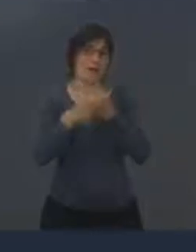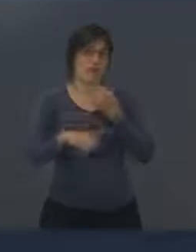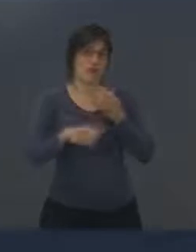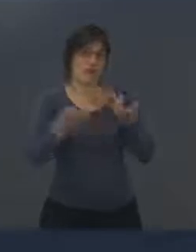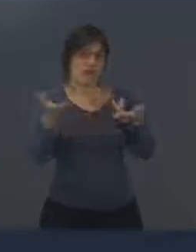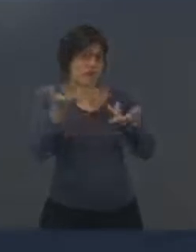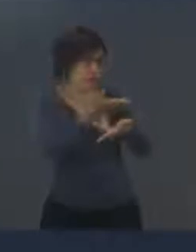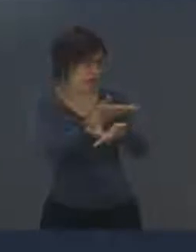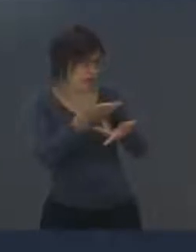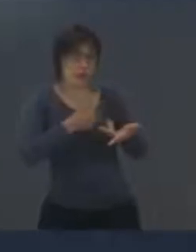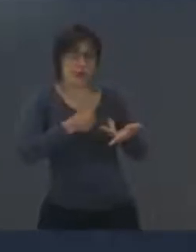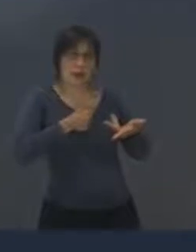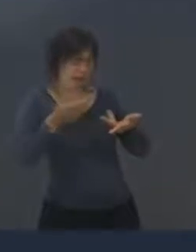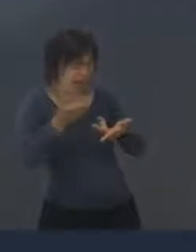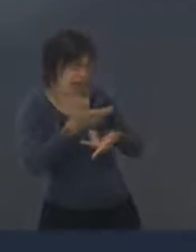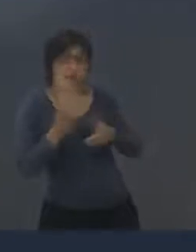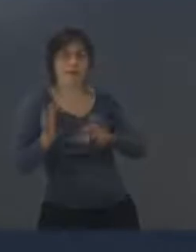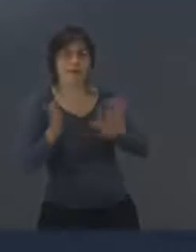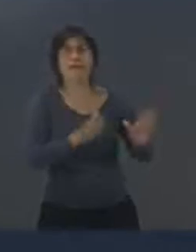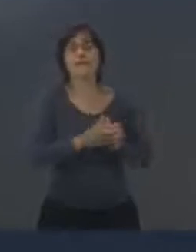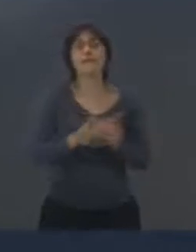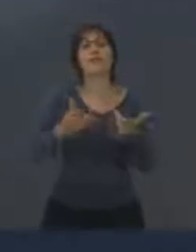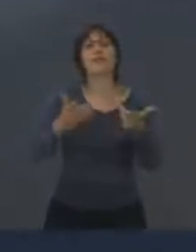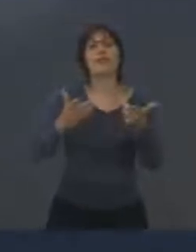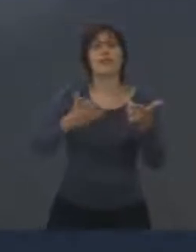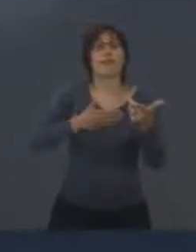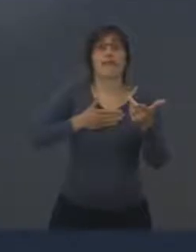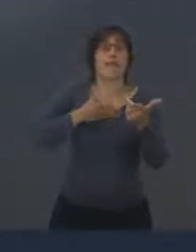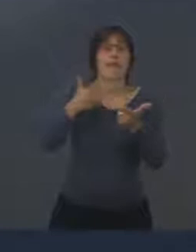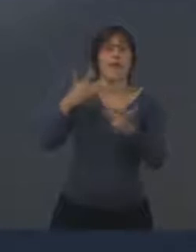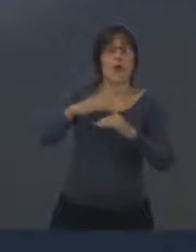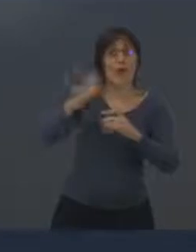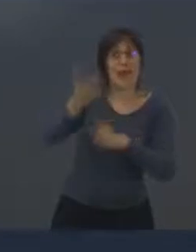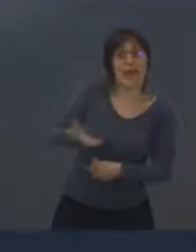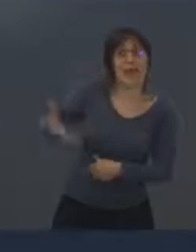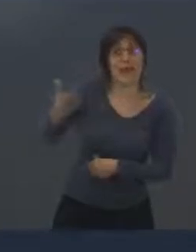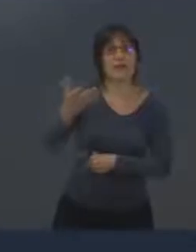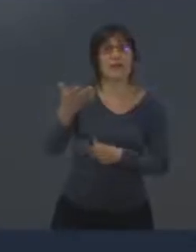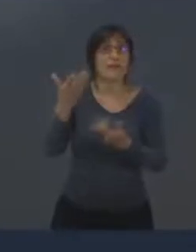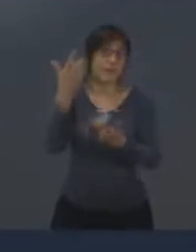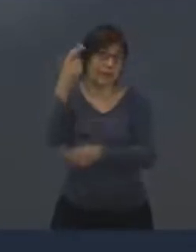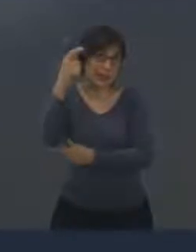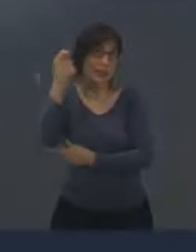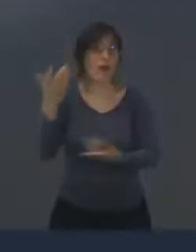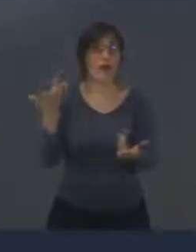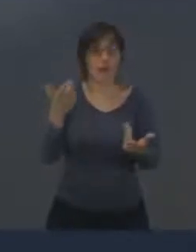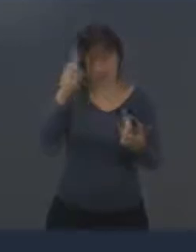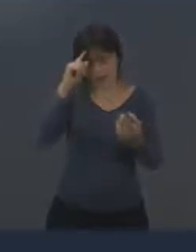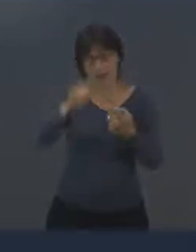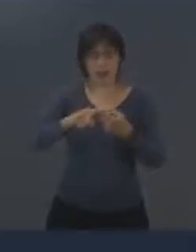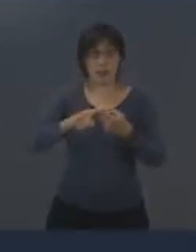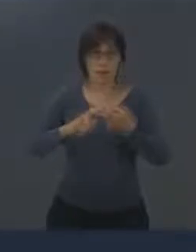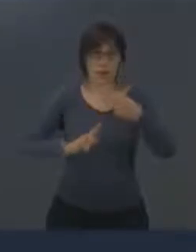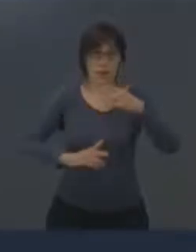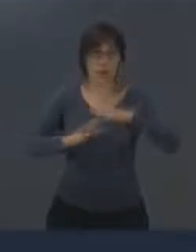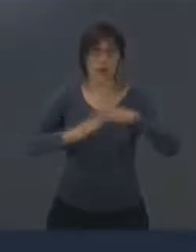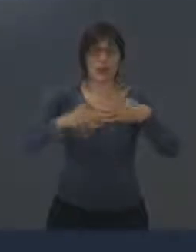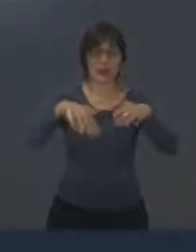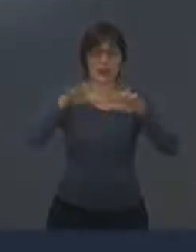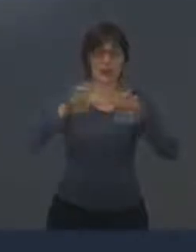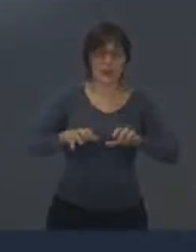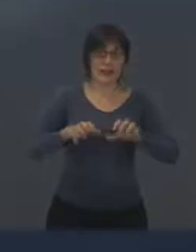Monsieur le Président, mes chers collègues, Monsieur le Vice-président, mes chers collègues, nous sommes aujourd'hui sur le compte administratif qui est traditionnellement